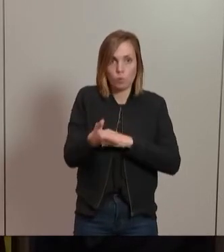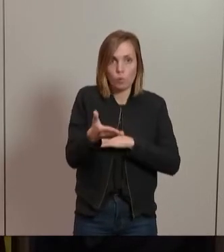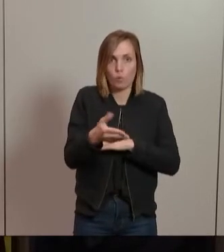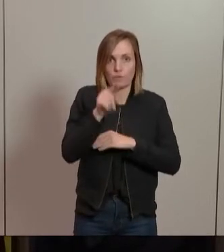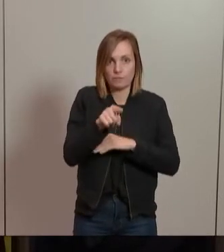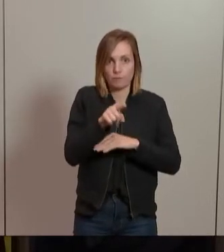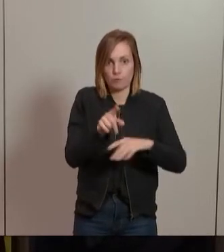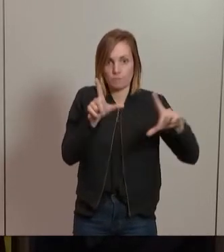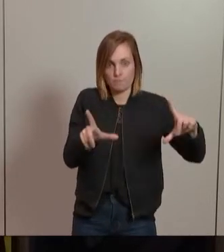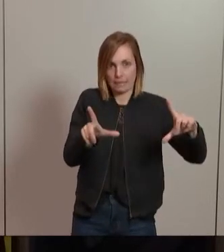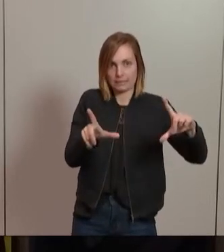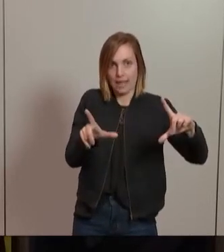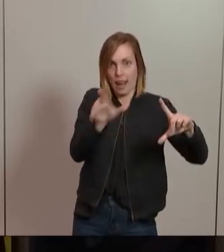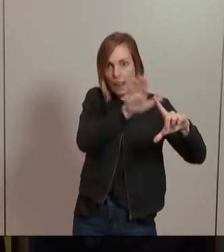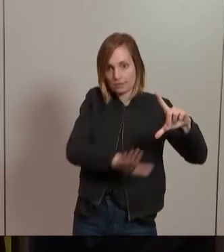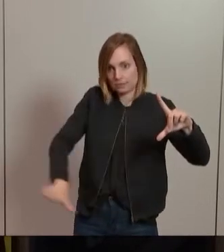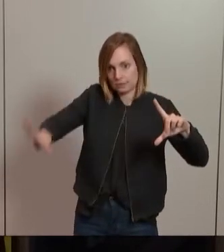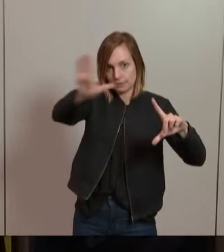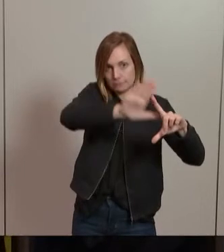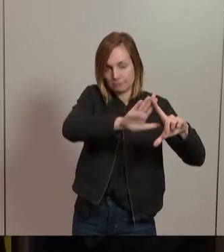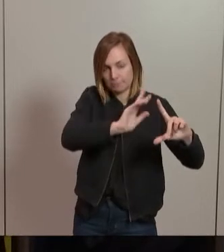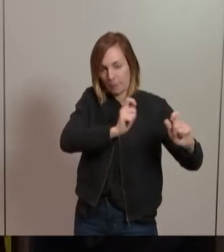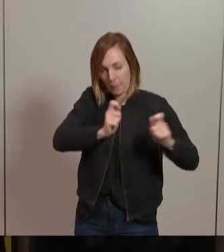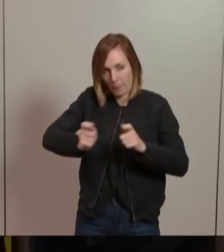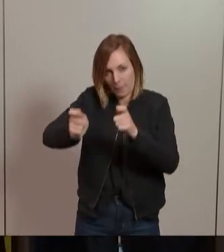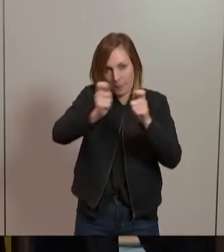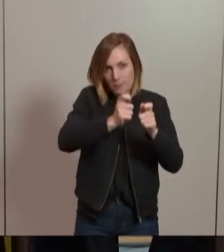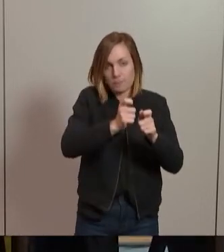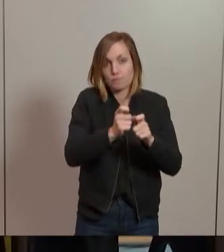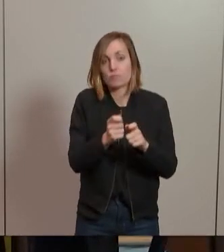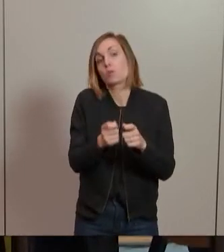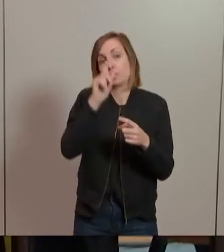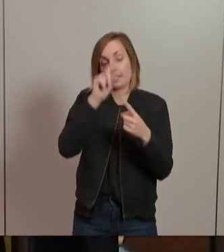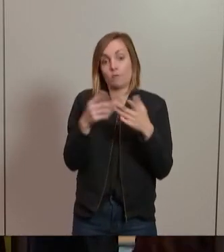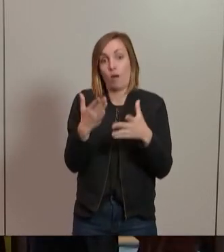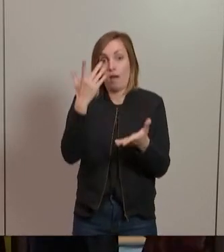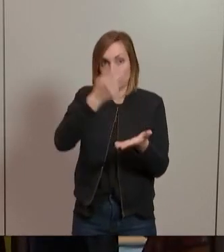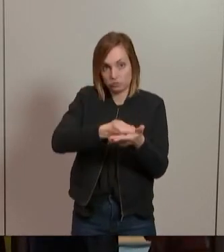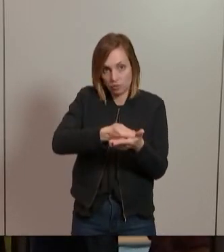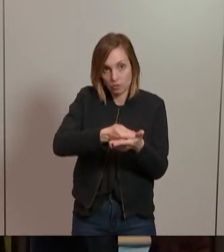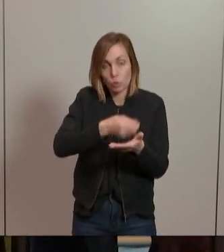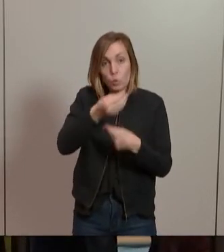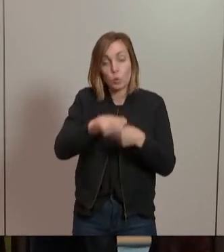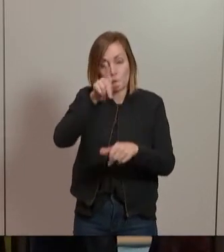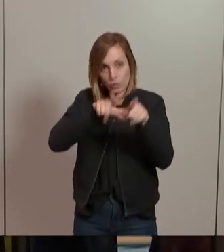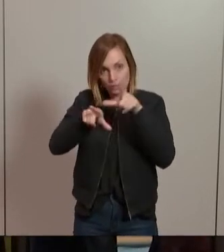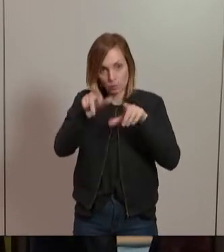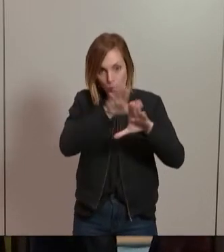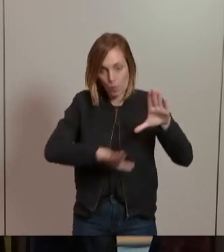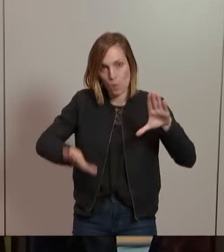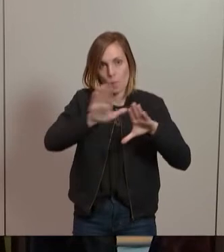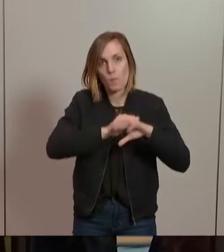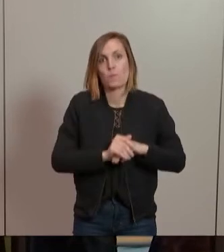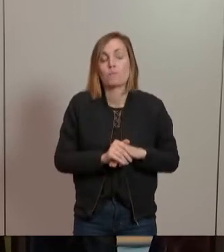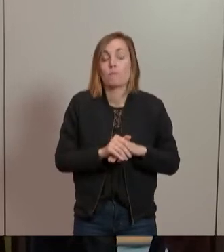parcelles situées dans le périmètre identifié, soit dans le cadre d'acquisition, soit dans le cadre de location. Il